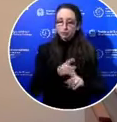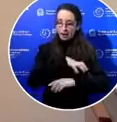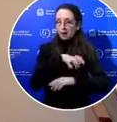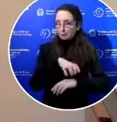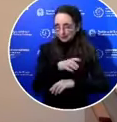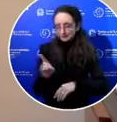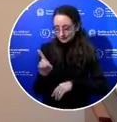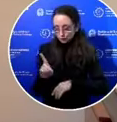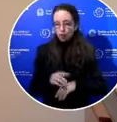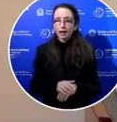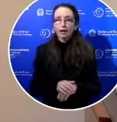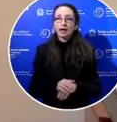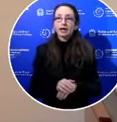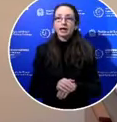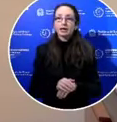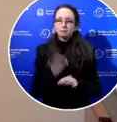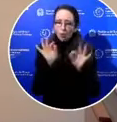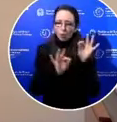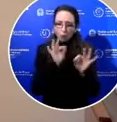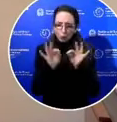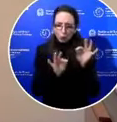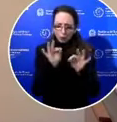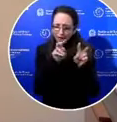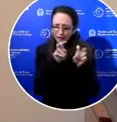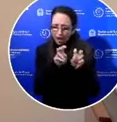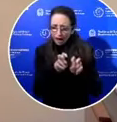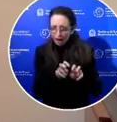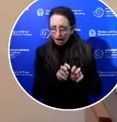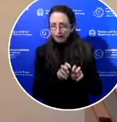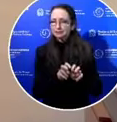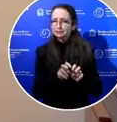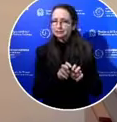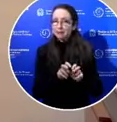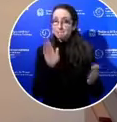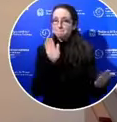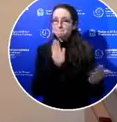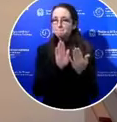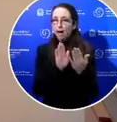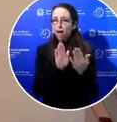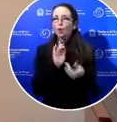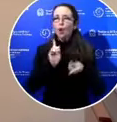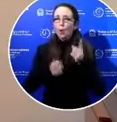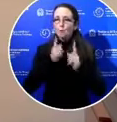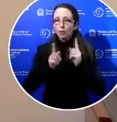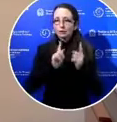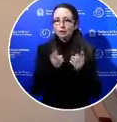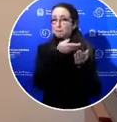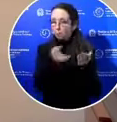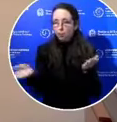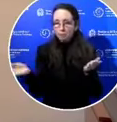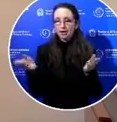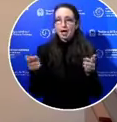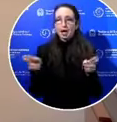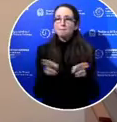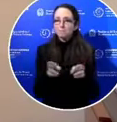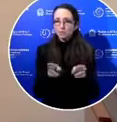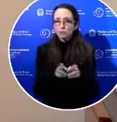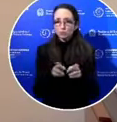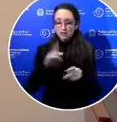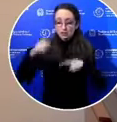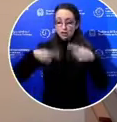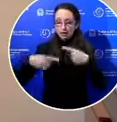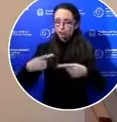curerà l'analisi e la verifica sistematica dell'impatto generato dalle politiche pubbliche e dalle misure inerenti alle nuove